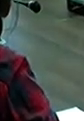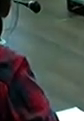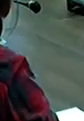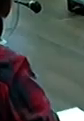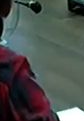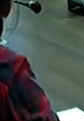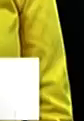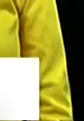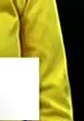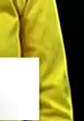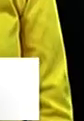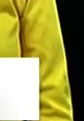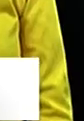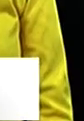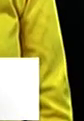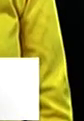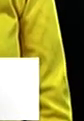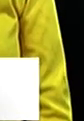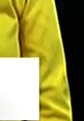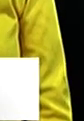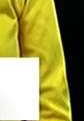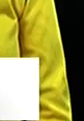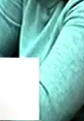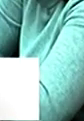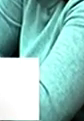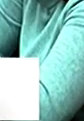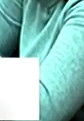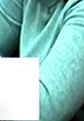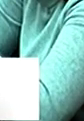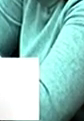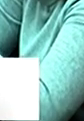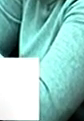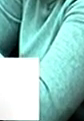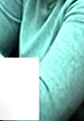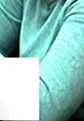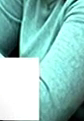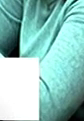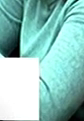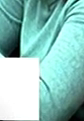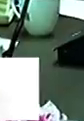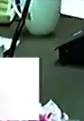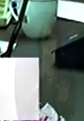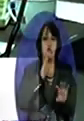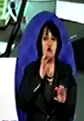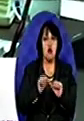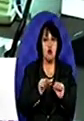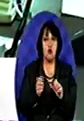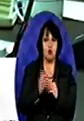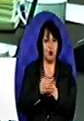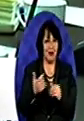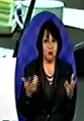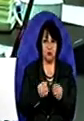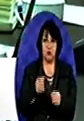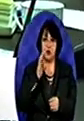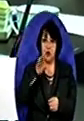Арангаа говалтай Баян хонгор төв Хинтээ аймагудаас 2 дугаар ээлжийн сургалтанд хамрагдаж байна. Эхнэрээ эндгэдлийг бууруулах зорилтод энд суугаа эмч нарын үүрэг